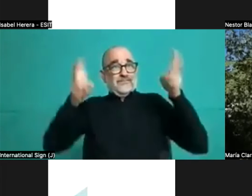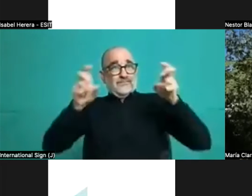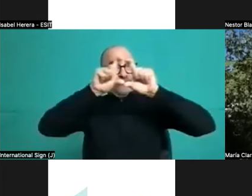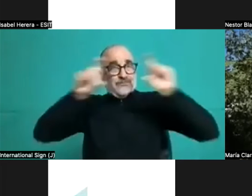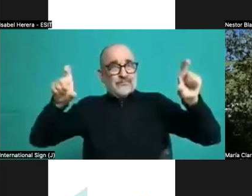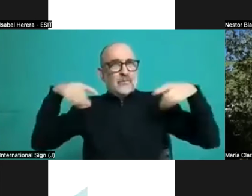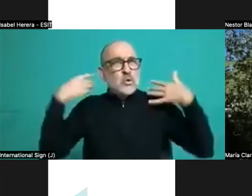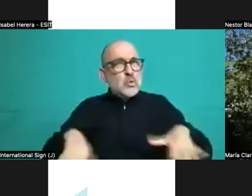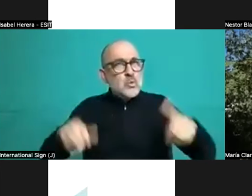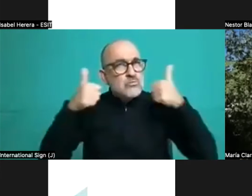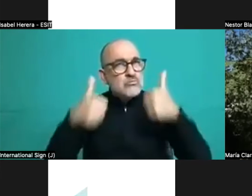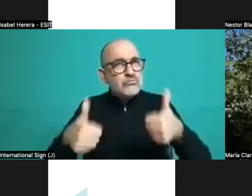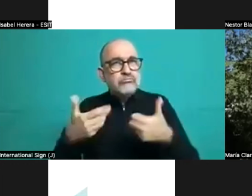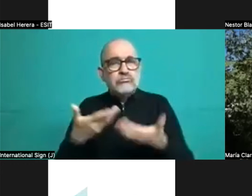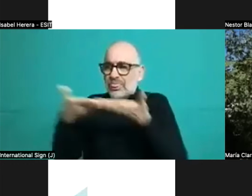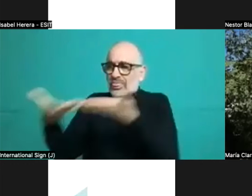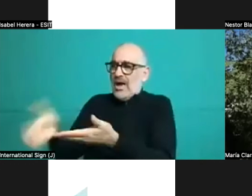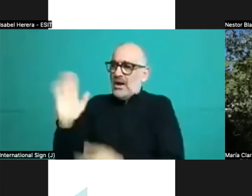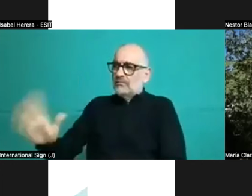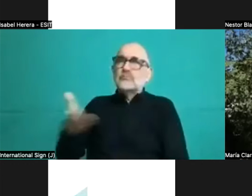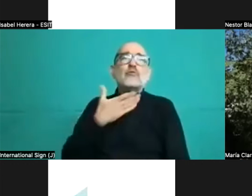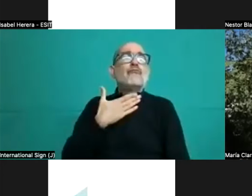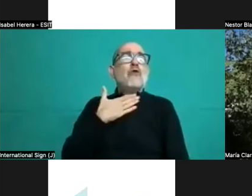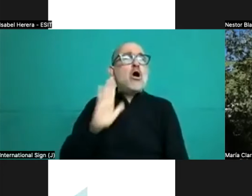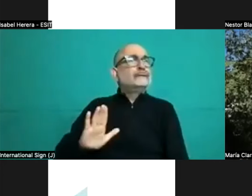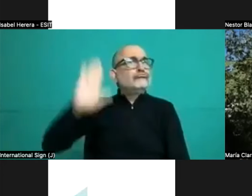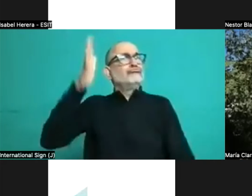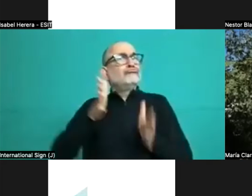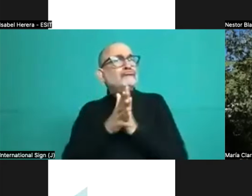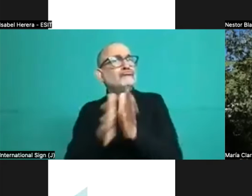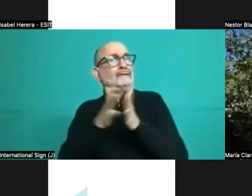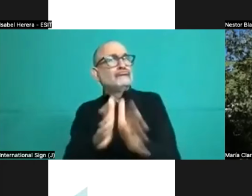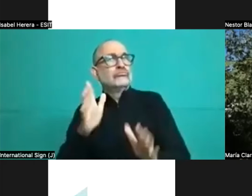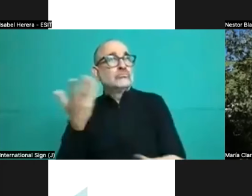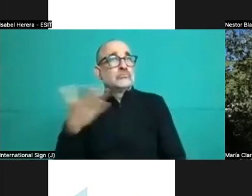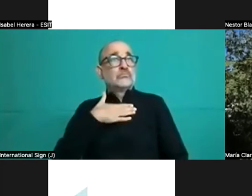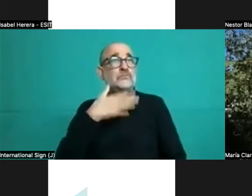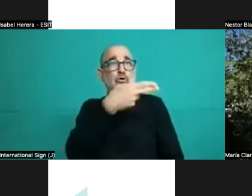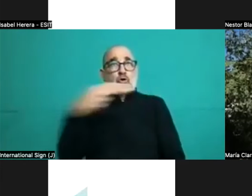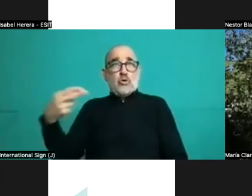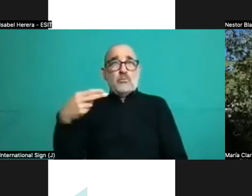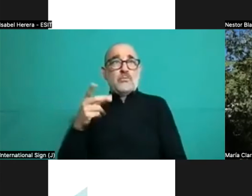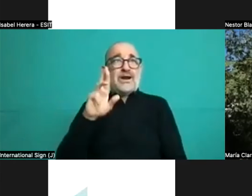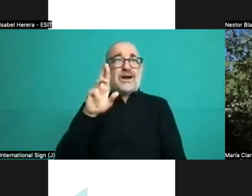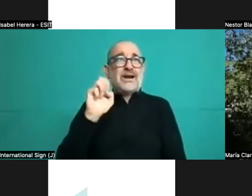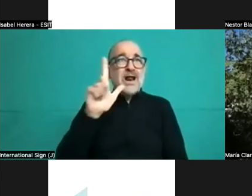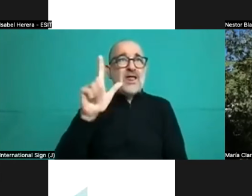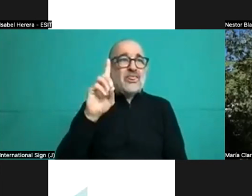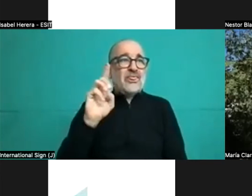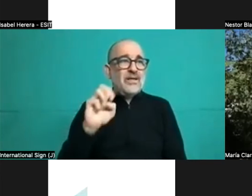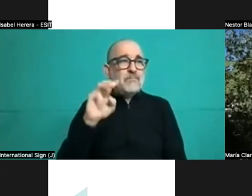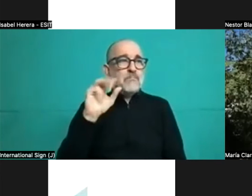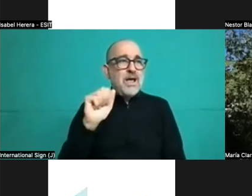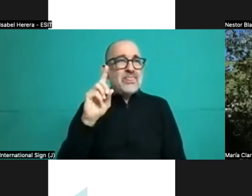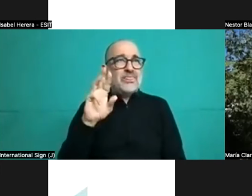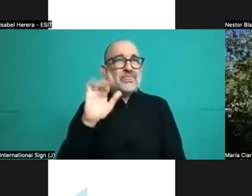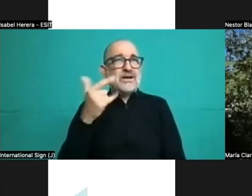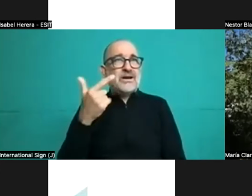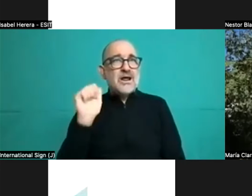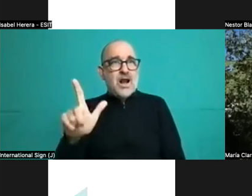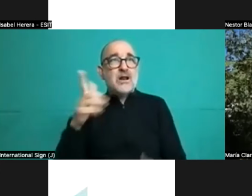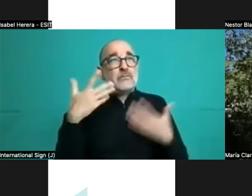du Costa Rica, je suis avocat et en tant que tel, j'aime toujours